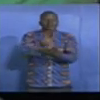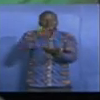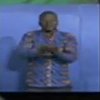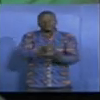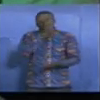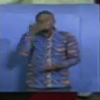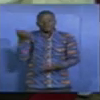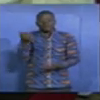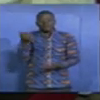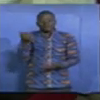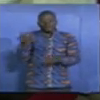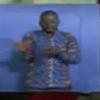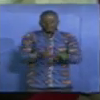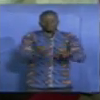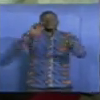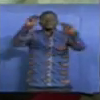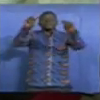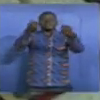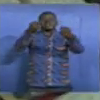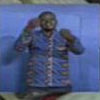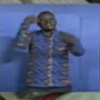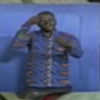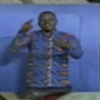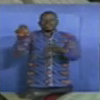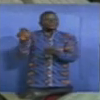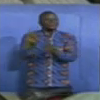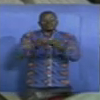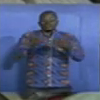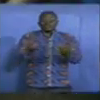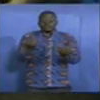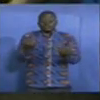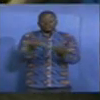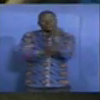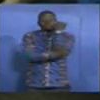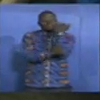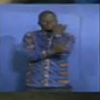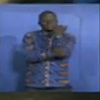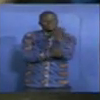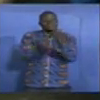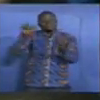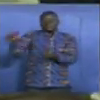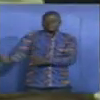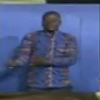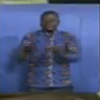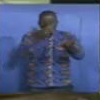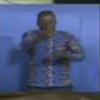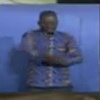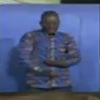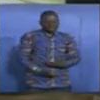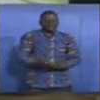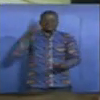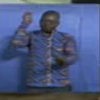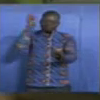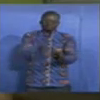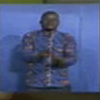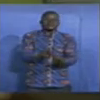Attiré par le titre du film qui traite l'actualité du pays, ces cinéphiles l'accueillent et l'apprécient positivement. C'est un